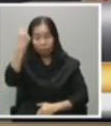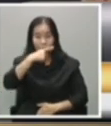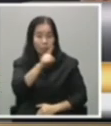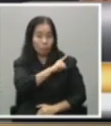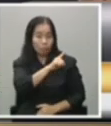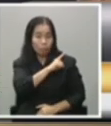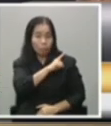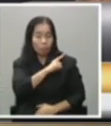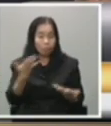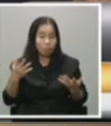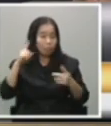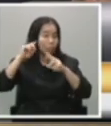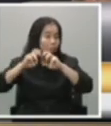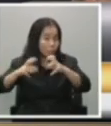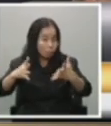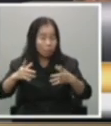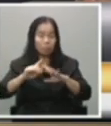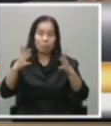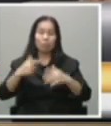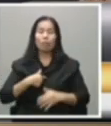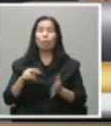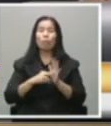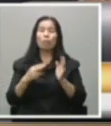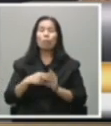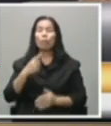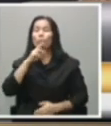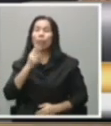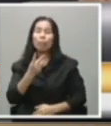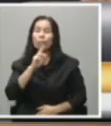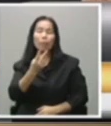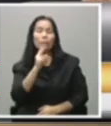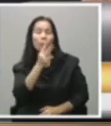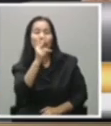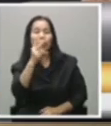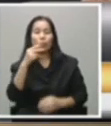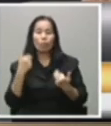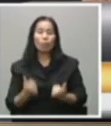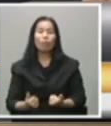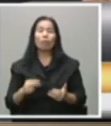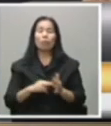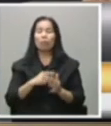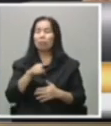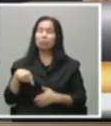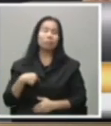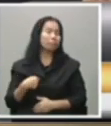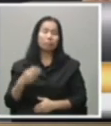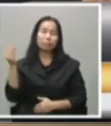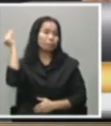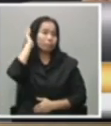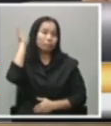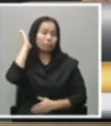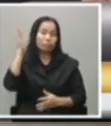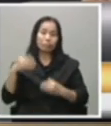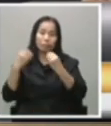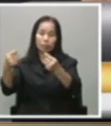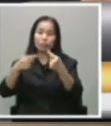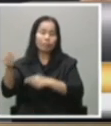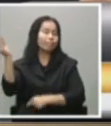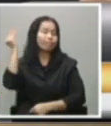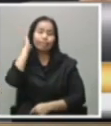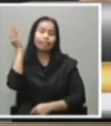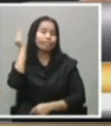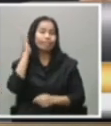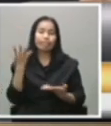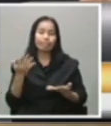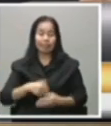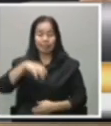ผิดชอบมีแต่แก้ตัวแก้ภาพแทนกองทัพที่วันนี้ได้ขาดความเชื่อถือลงแล้วในเรื่องความมั่นคงที่ก